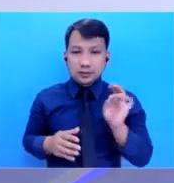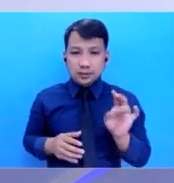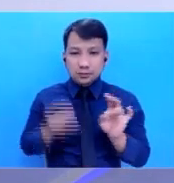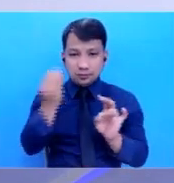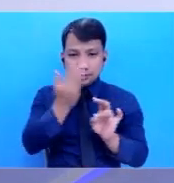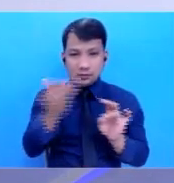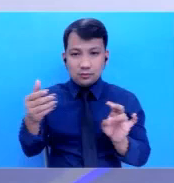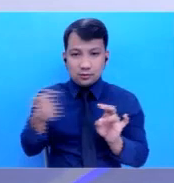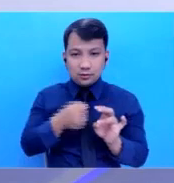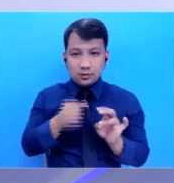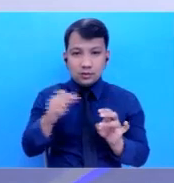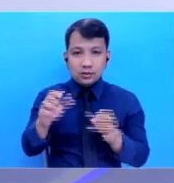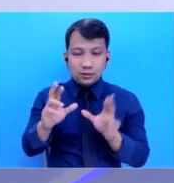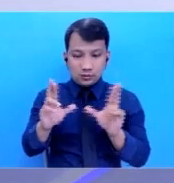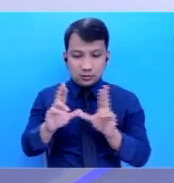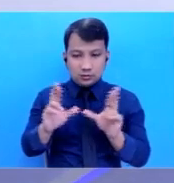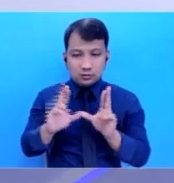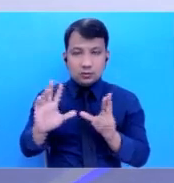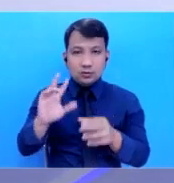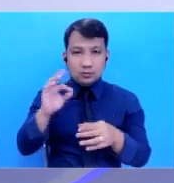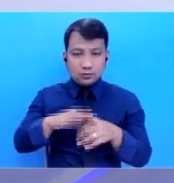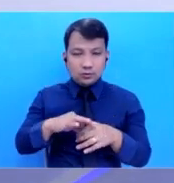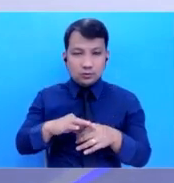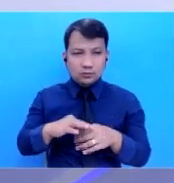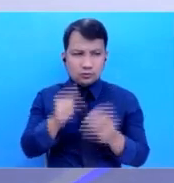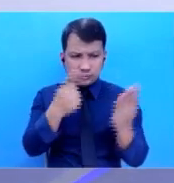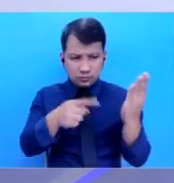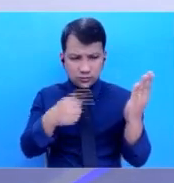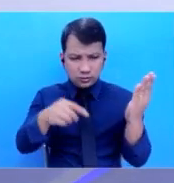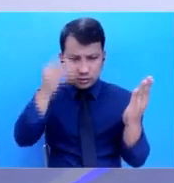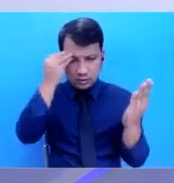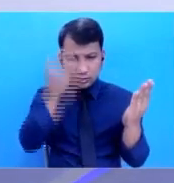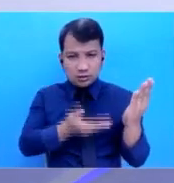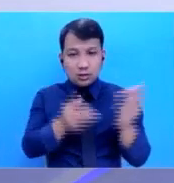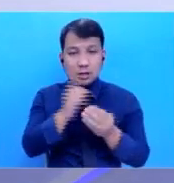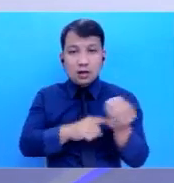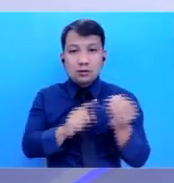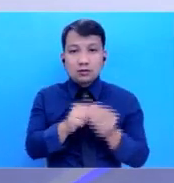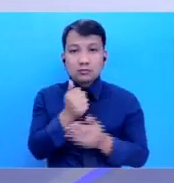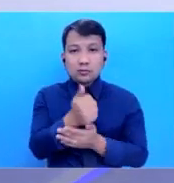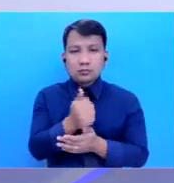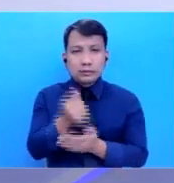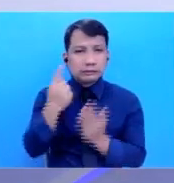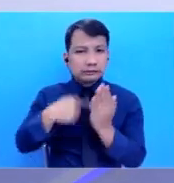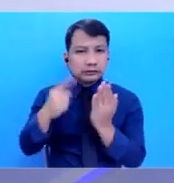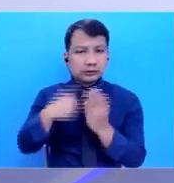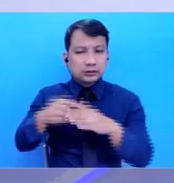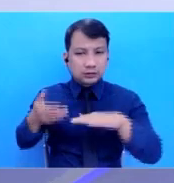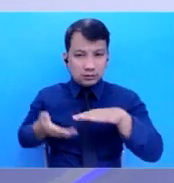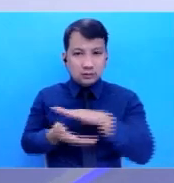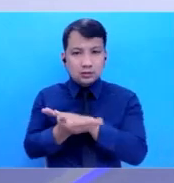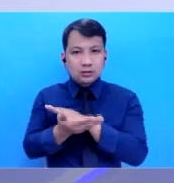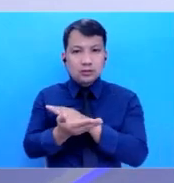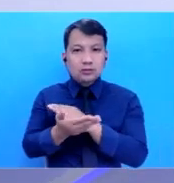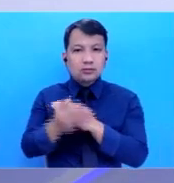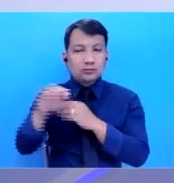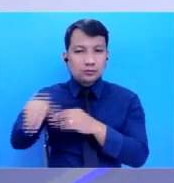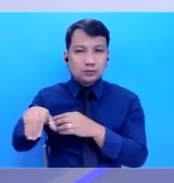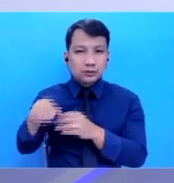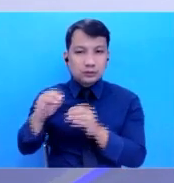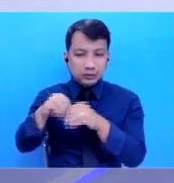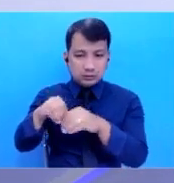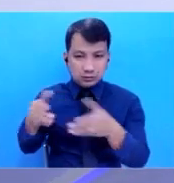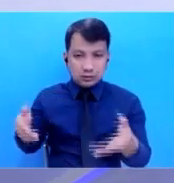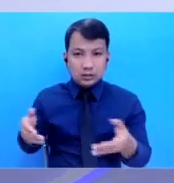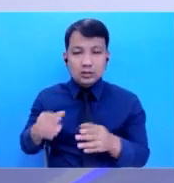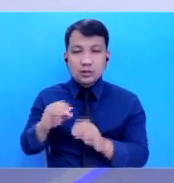pagkakuha po ng resibo ng inyong boto, suriin ninyo po itong mabuti at saka ihulog sa nakatalagang lagayan. Step